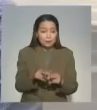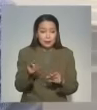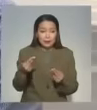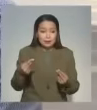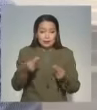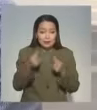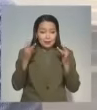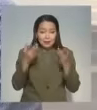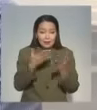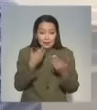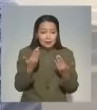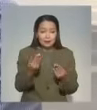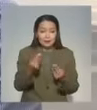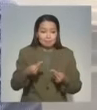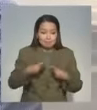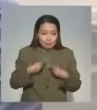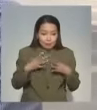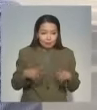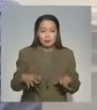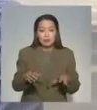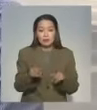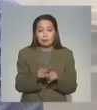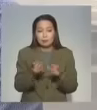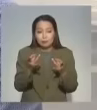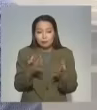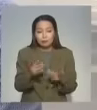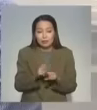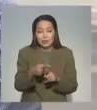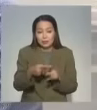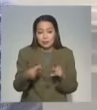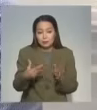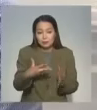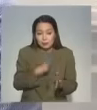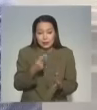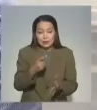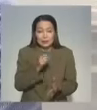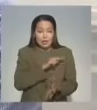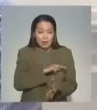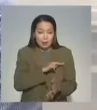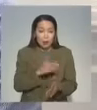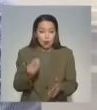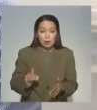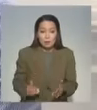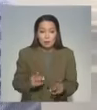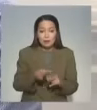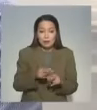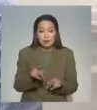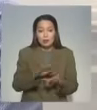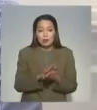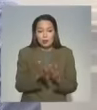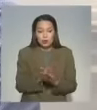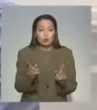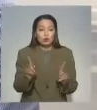ни одного тина не вложило для того, чтобы просто хотя бы частично оплатить работу подрядчика, и в этой ситуации полагать,